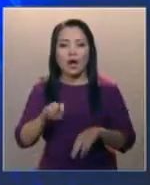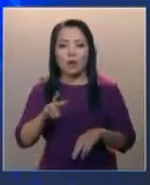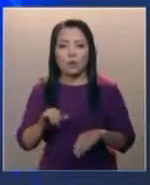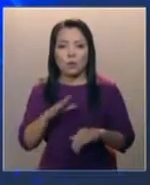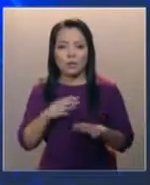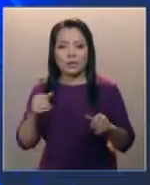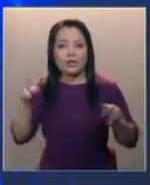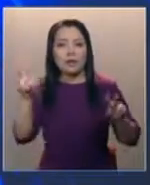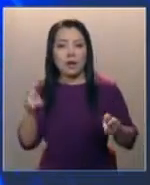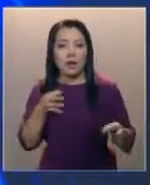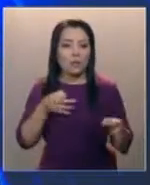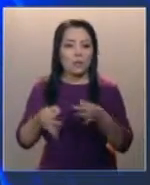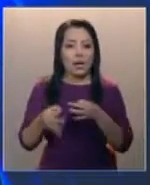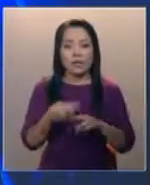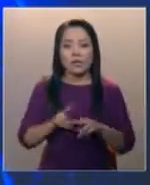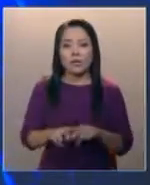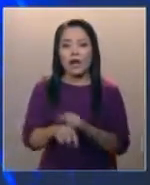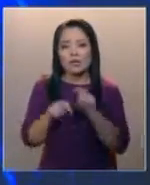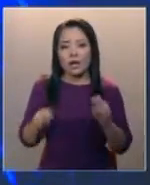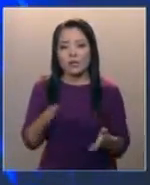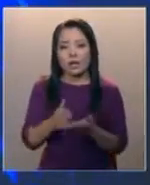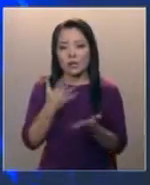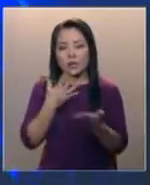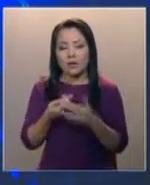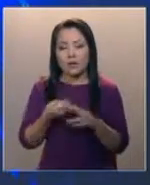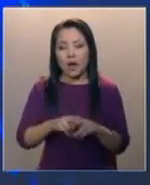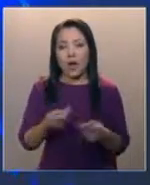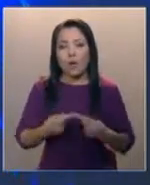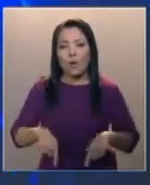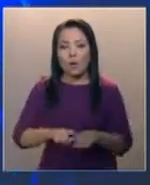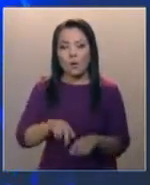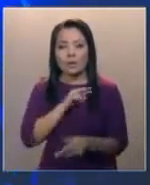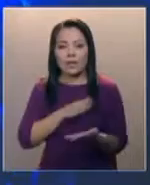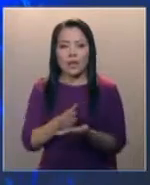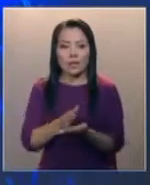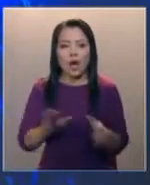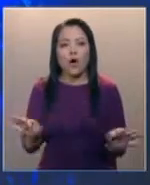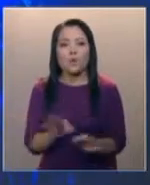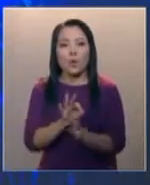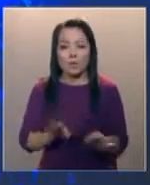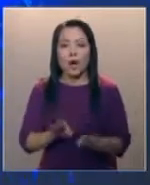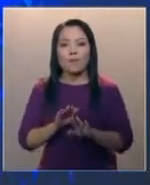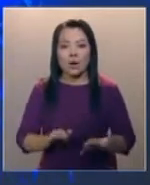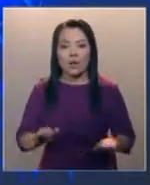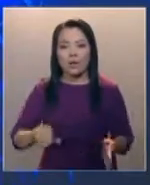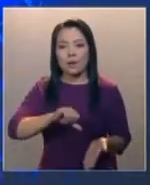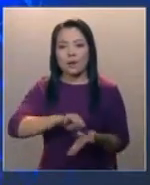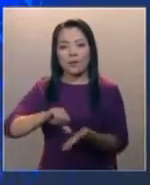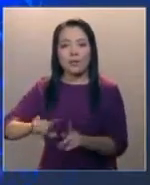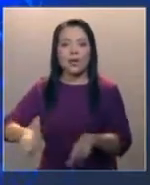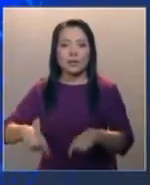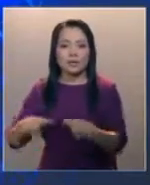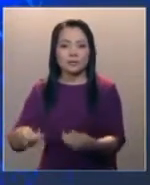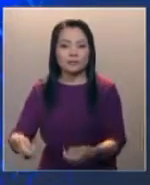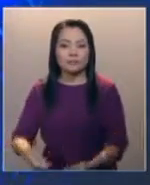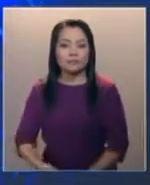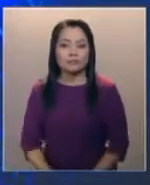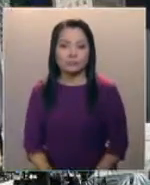тақырыбы талқыланды. Ашылу салтанатында сөз кезегі қоғам қайраткерлеріне және музыканттар мен балаларға да берілді.